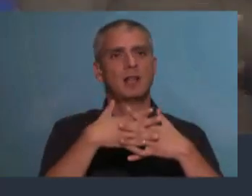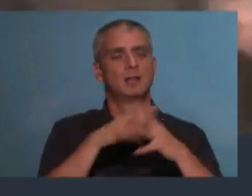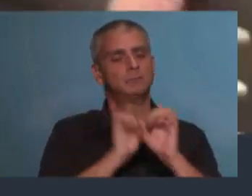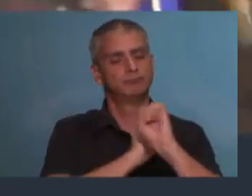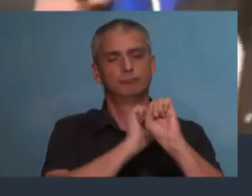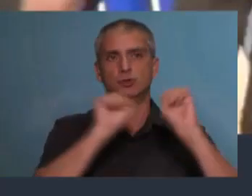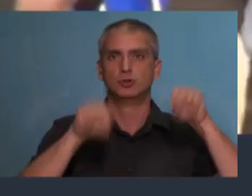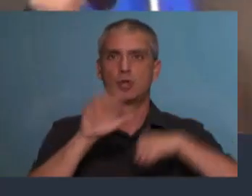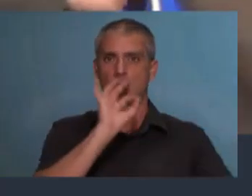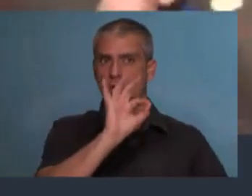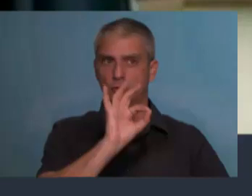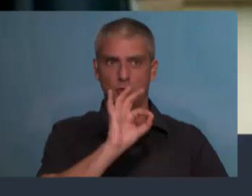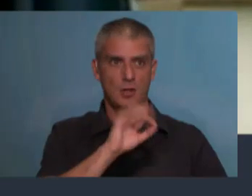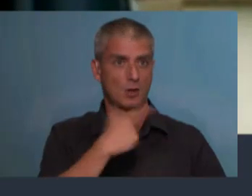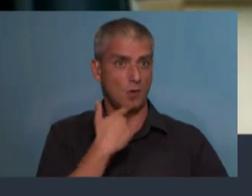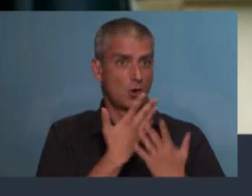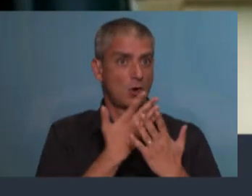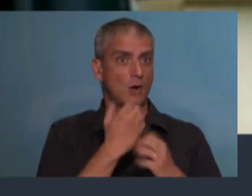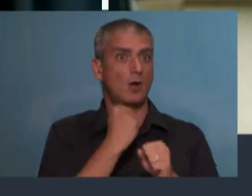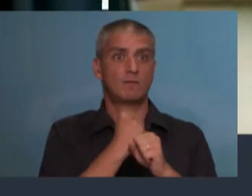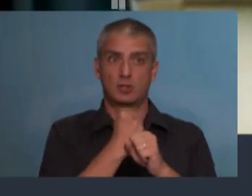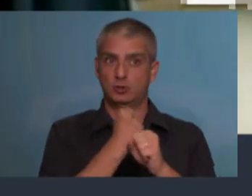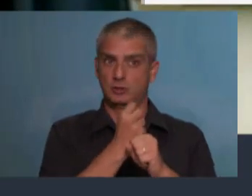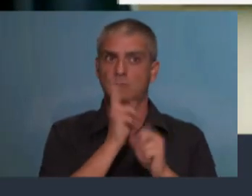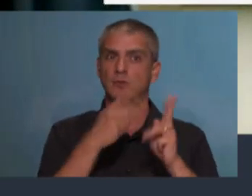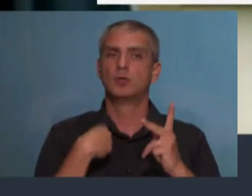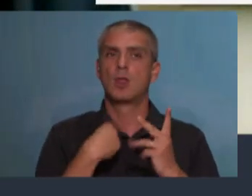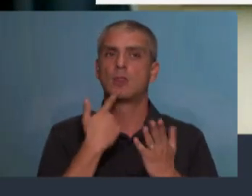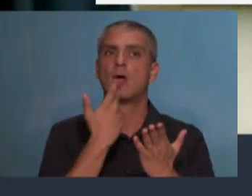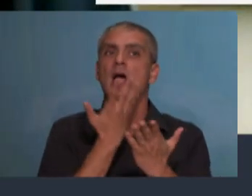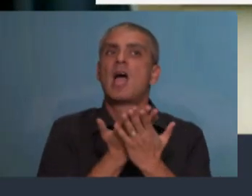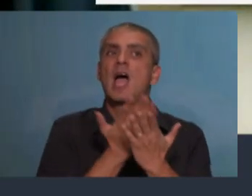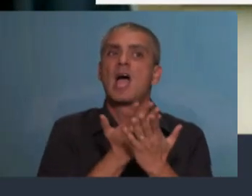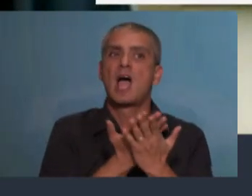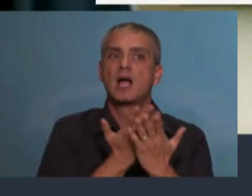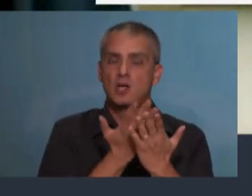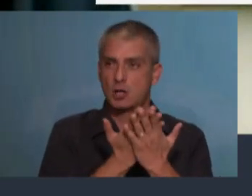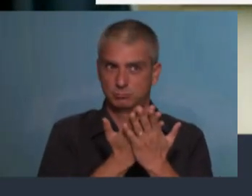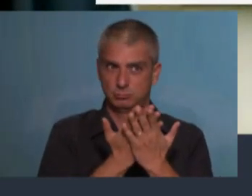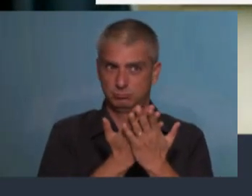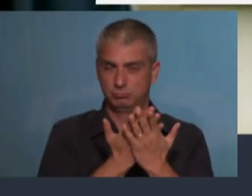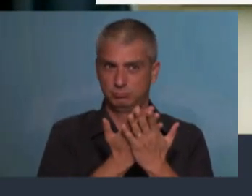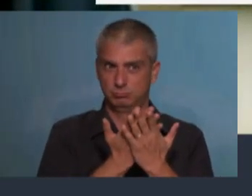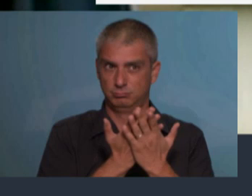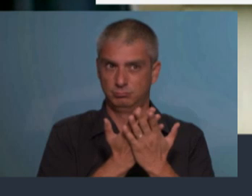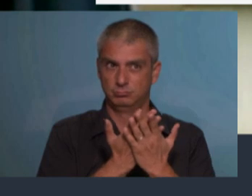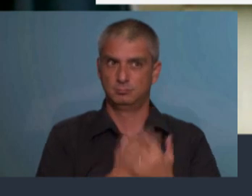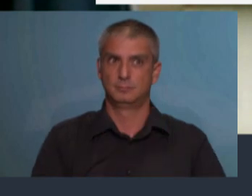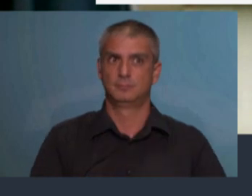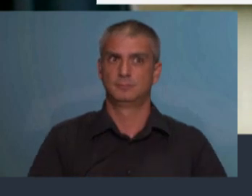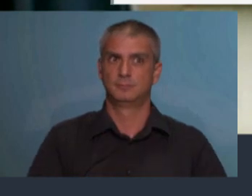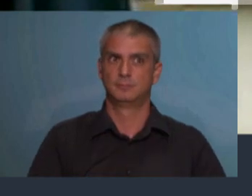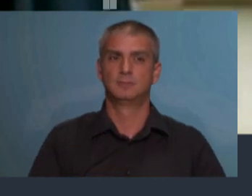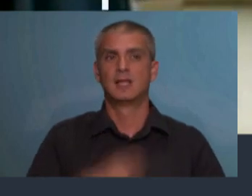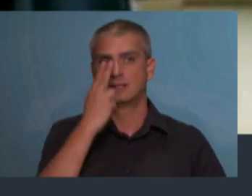סביב שלטונו. Todo el trabajo que se ha hecho inmediatamente después ha permitido establecer ya con evidencia que se